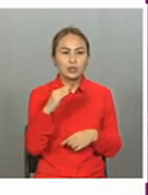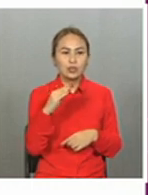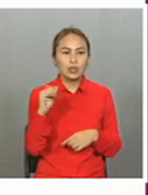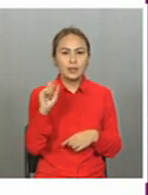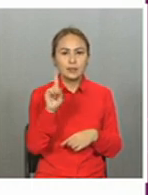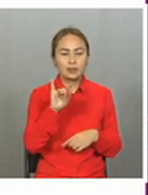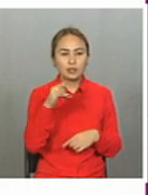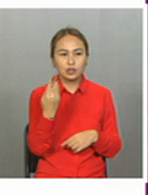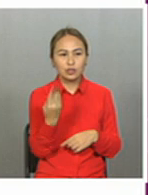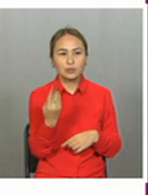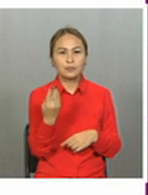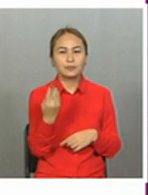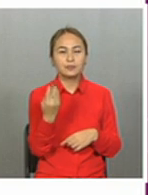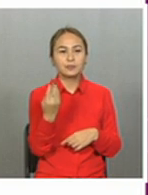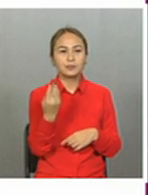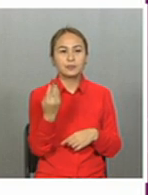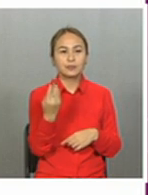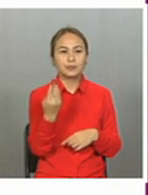жазғыш,